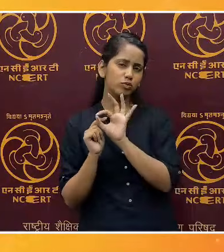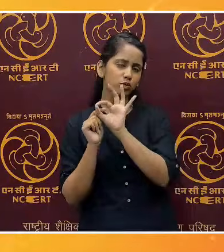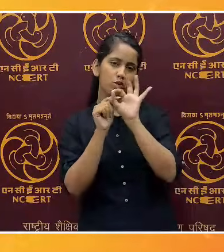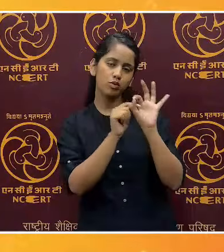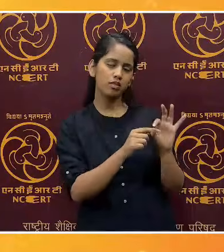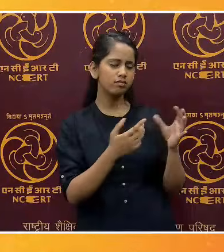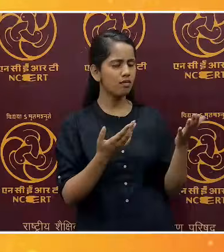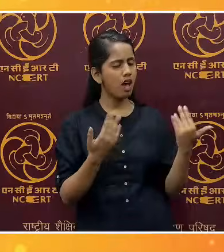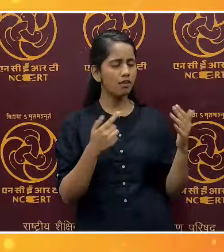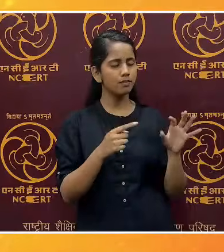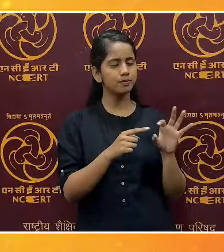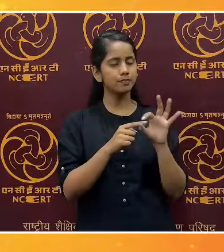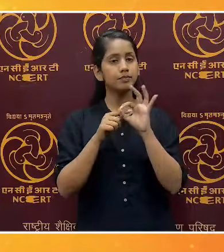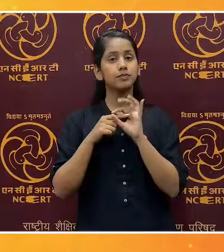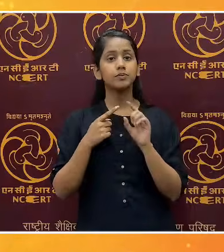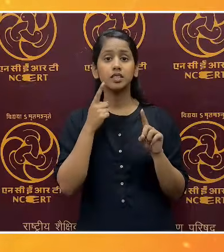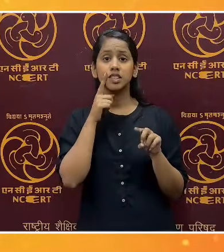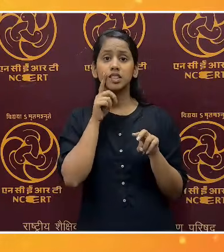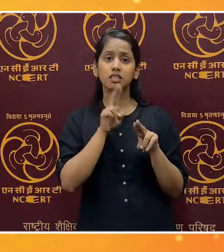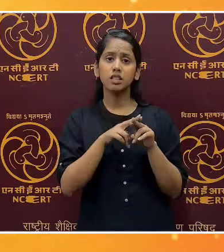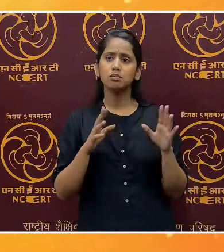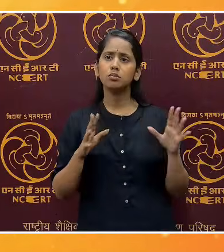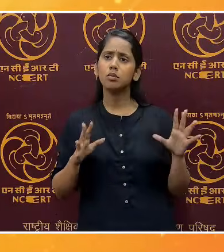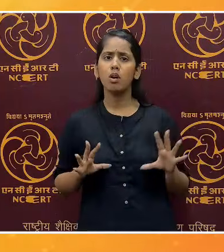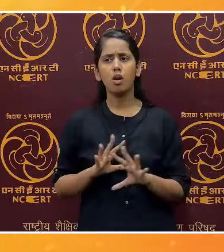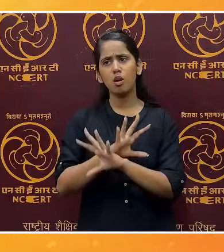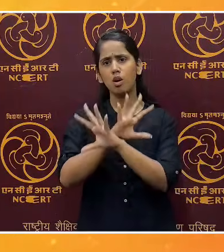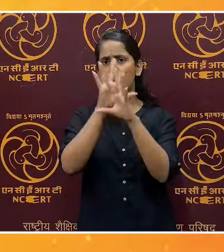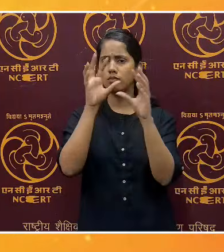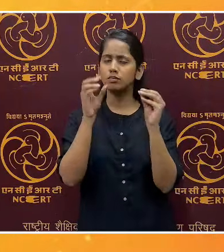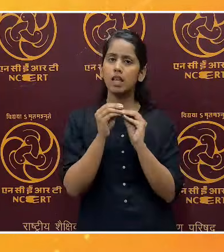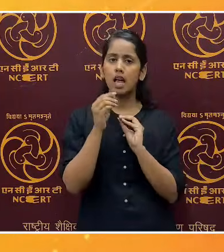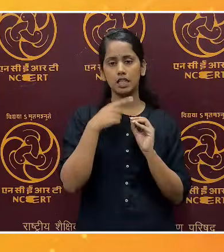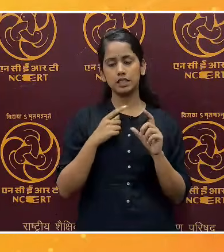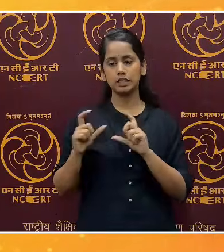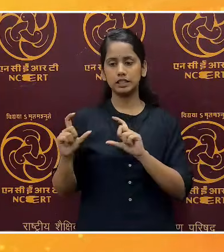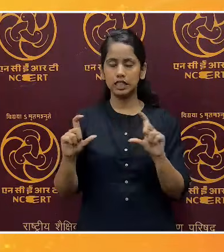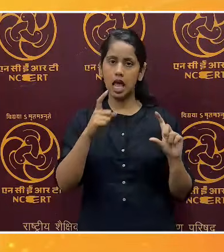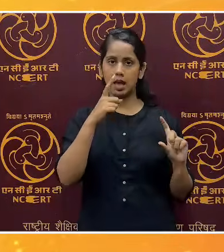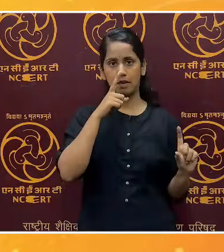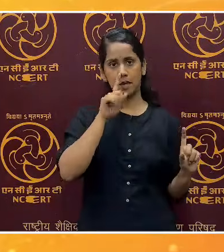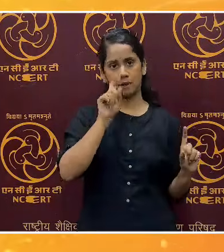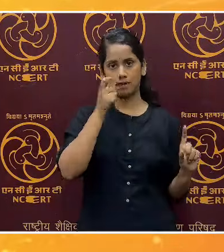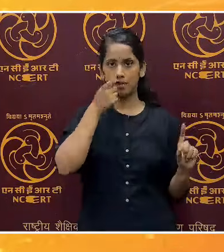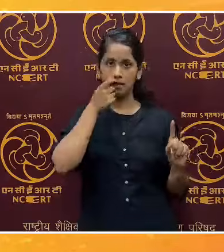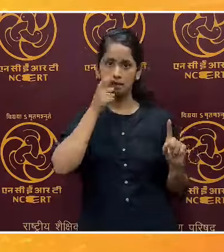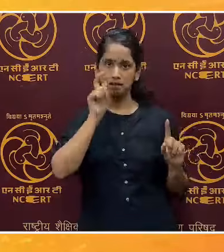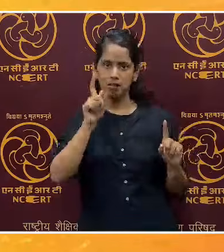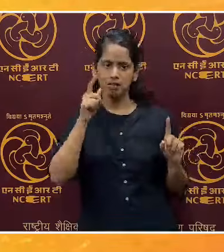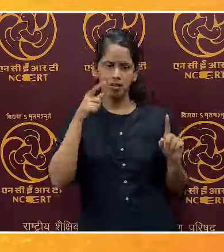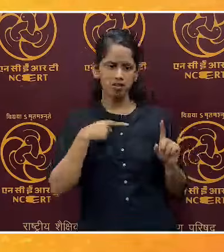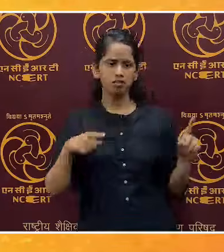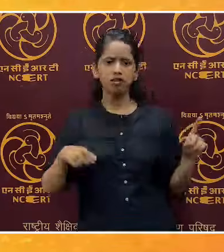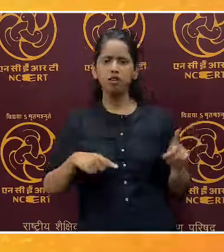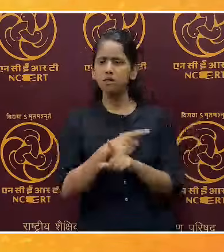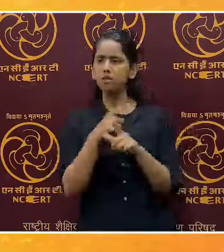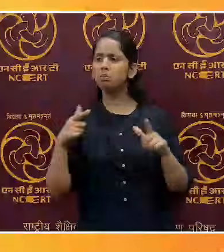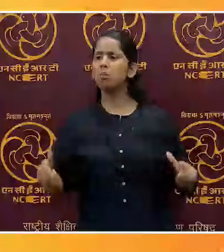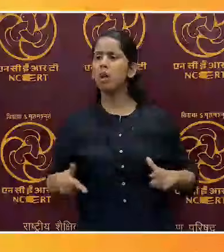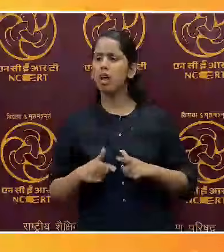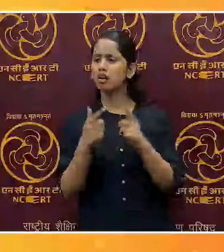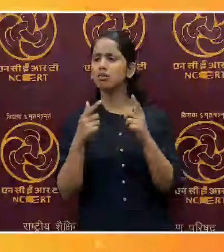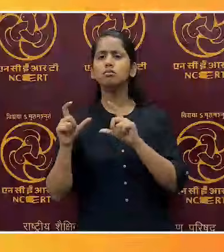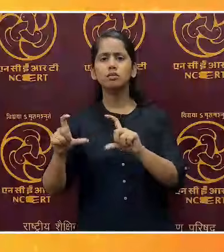पूछो। जैसे हम सबका ख्याल हमारे मम्मी पापा रखते हैं, तो इन सब पेड़ों का ख्याल कौन रखता